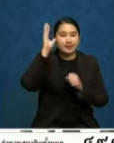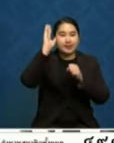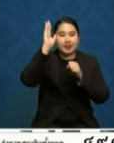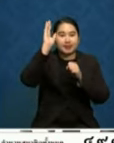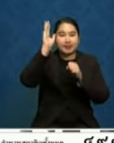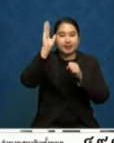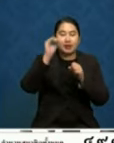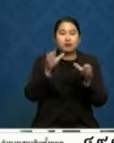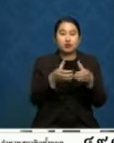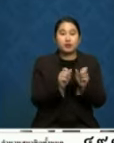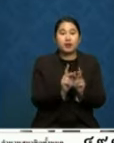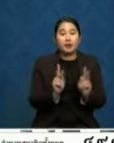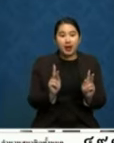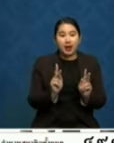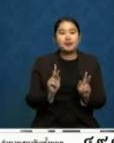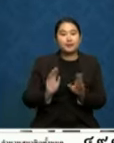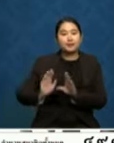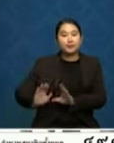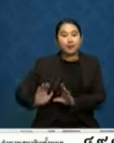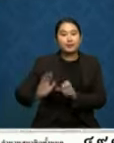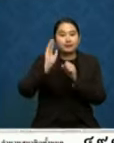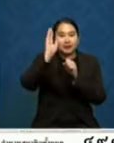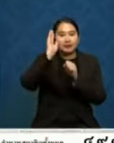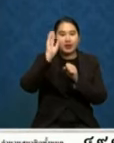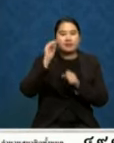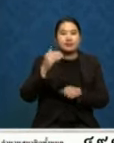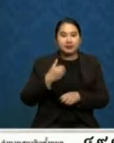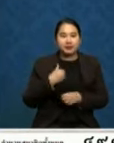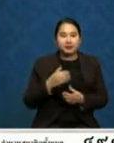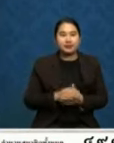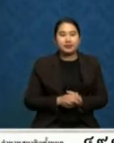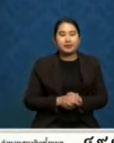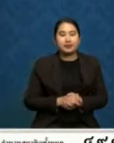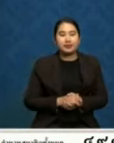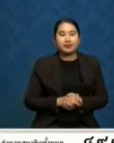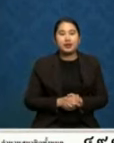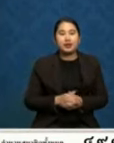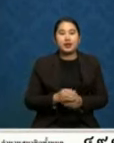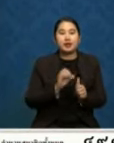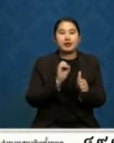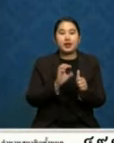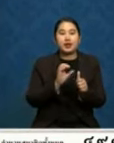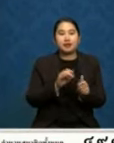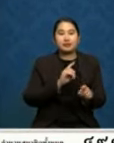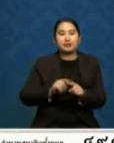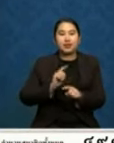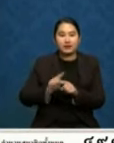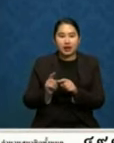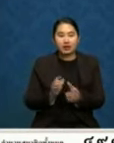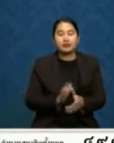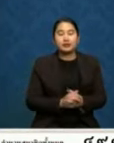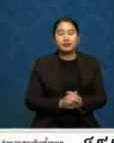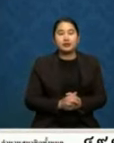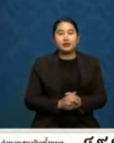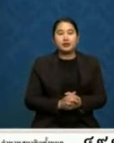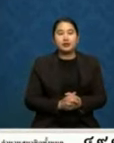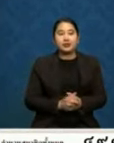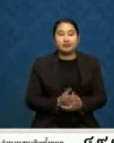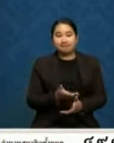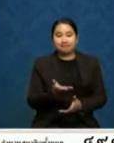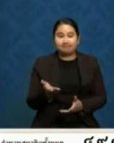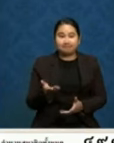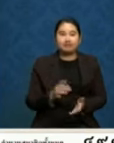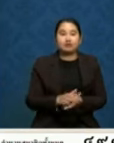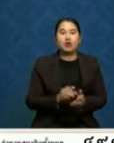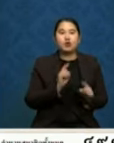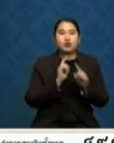และท่านกรรมธิการผู้ได้สงวนคำแปรยติไว้นะครับซึ่งเป็นข้อคิดเห็นแล้วก็เป็นประเด็นที่หลายๆประเด็นเนี่ยเ